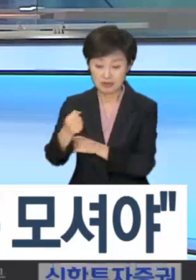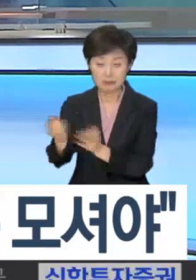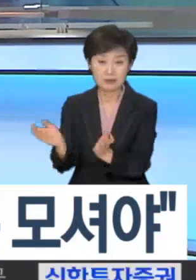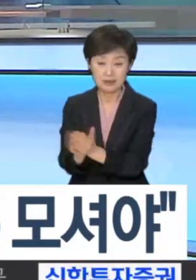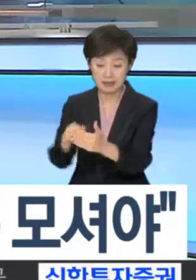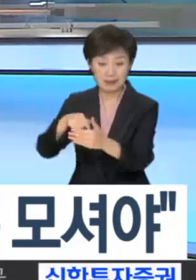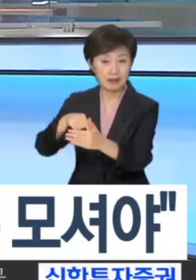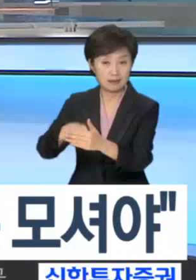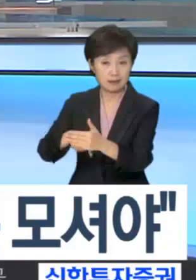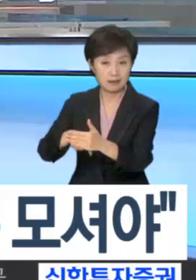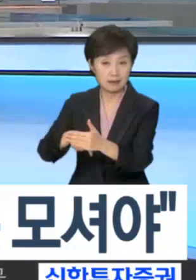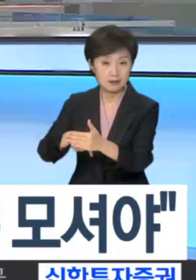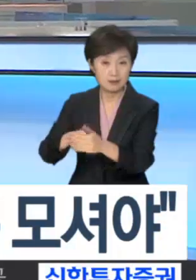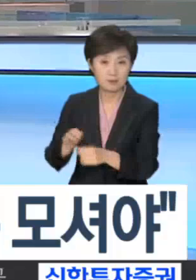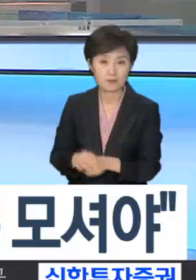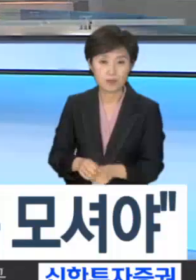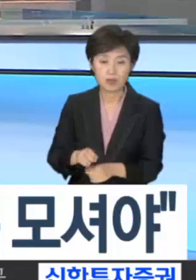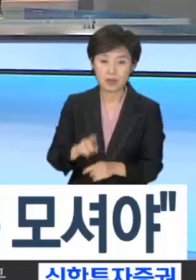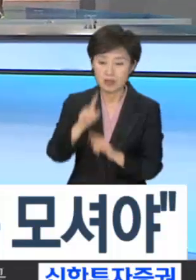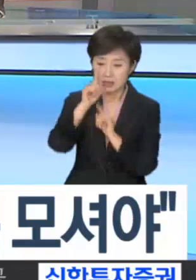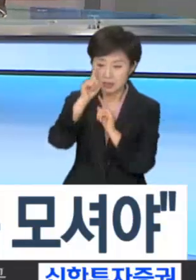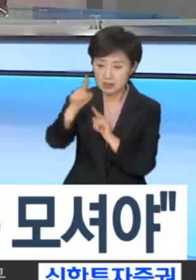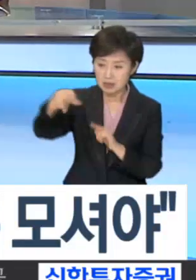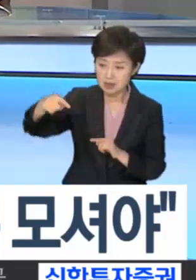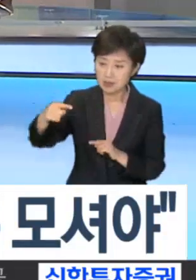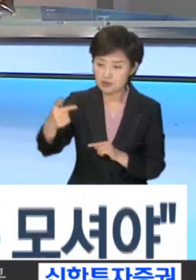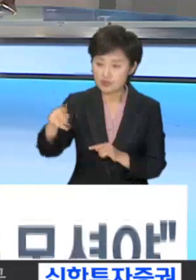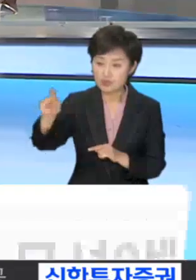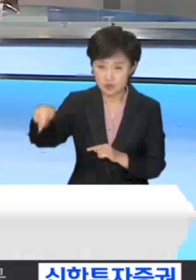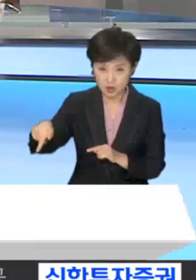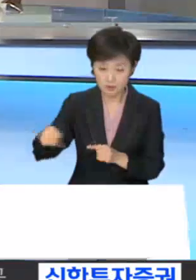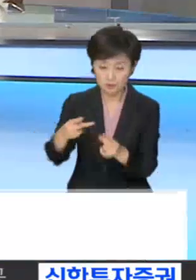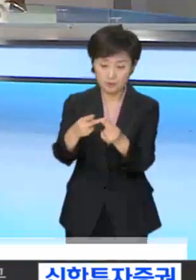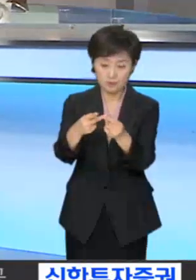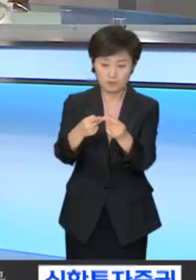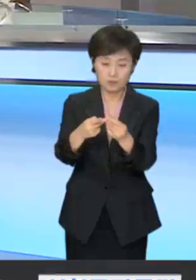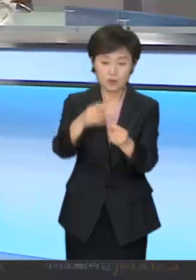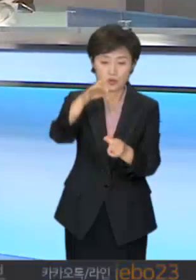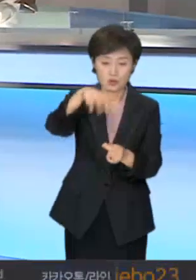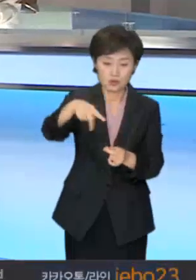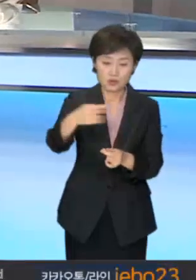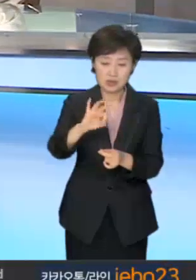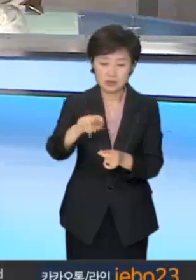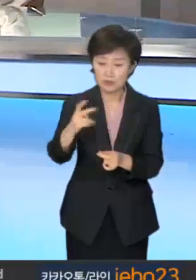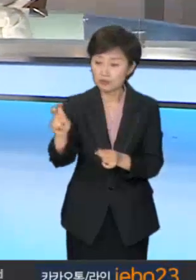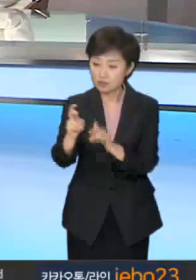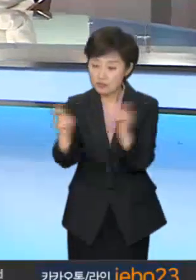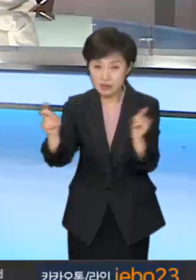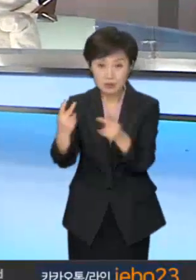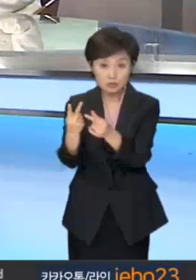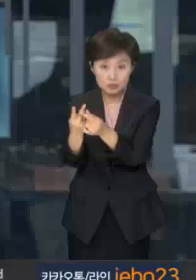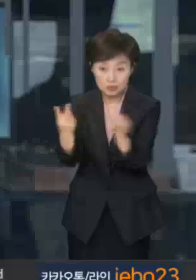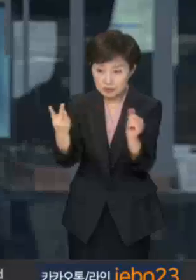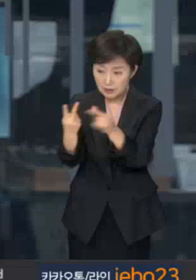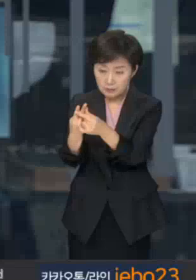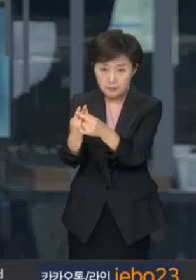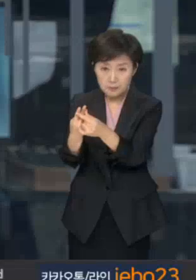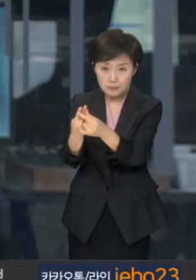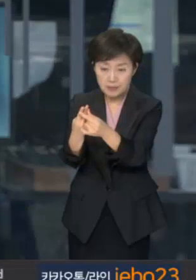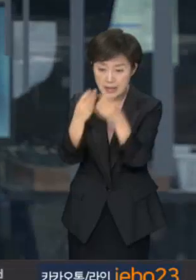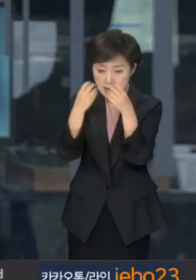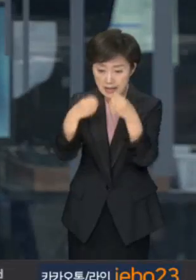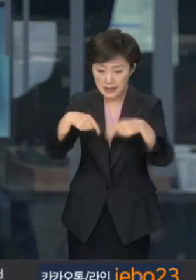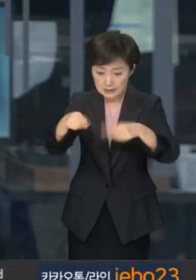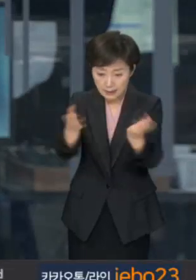내부에서는 이준석 전 대표 그리고 유승민 전 의원의 신당 창당설이 잇따르고 있습니다. 아무래도